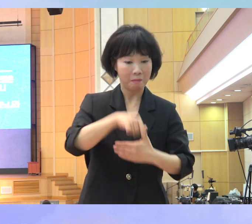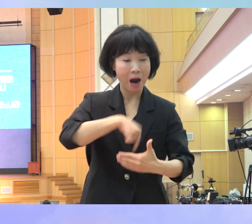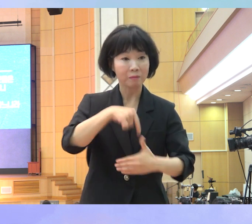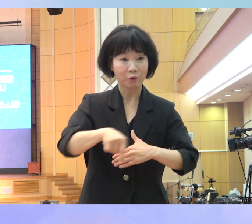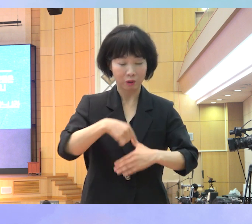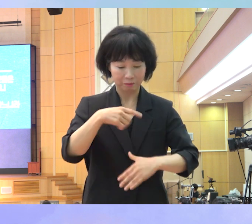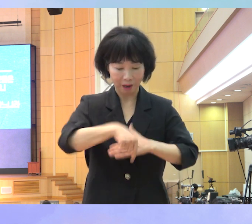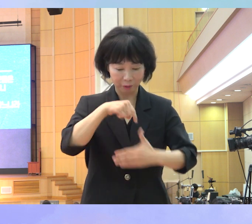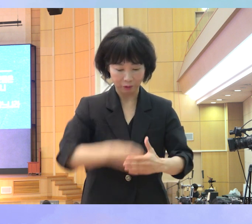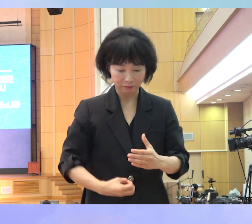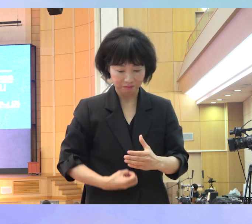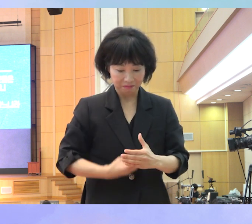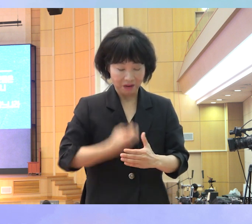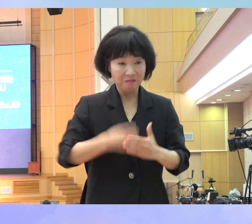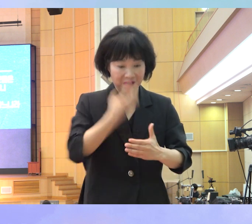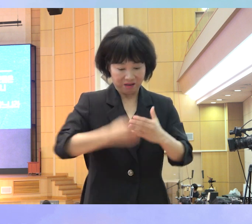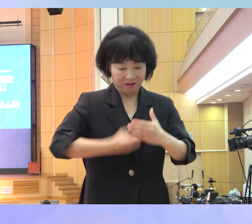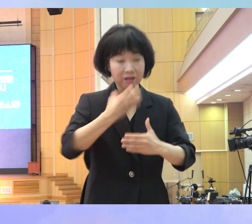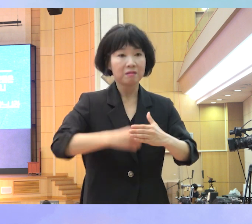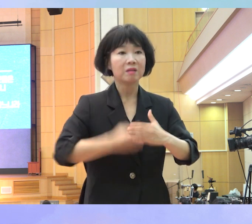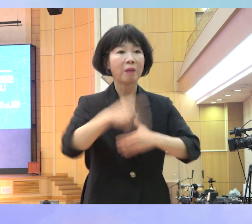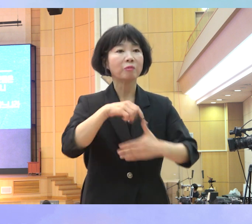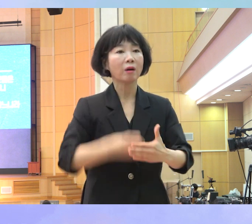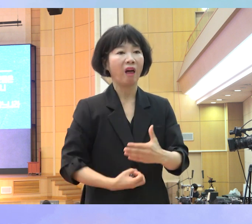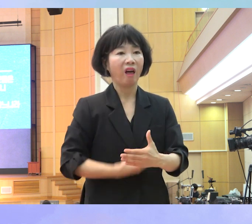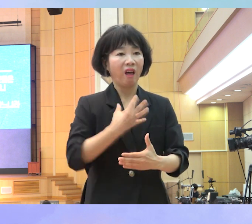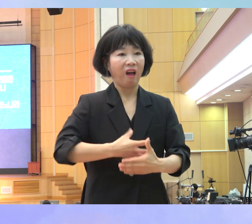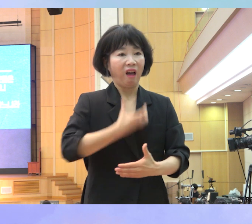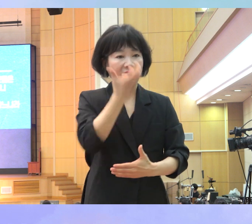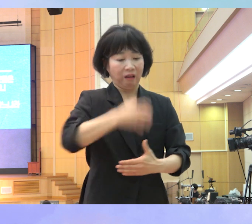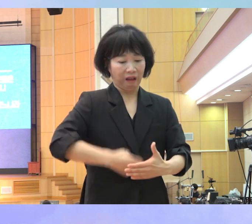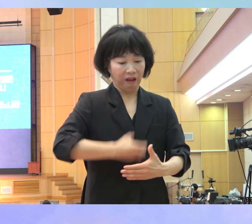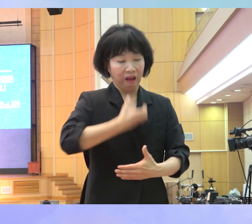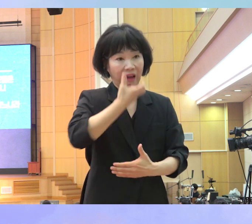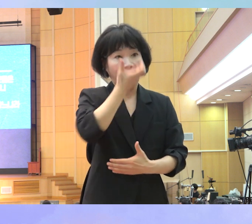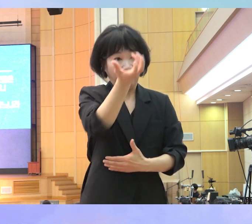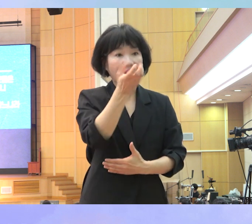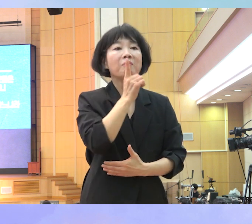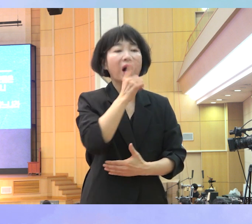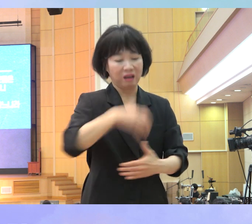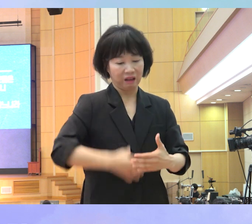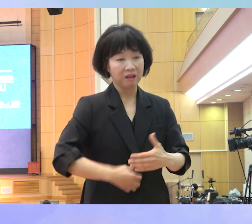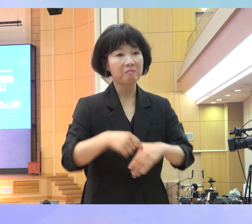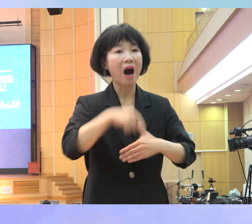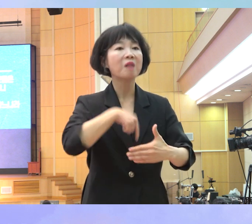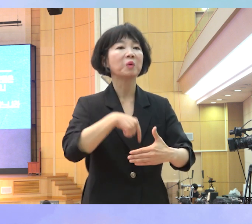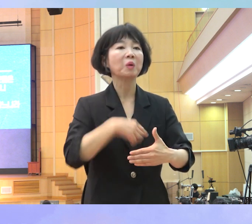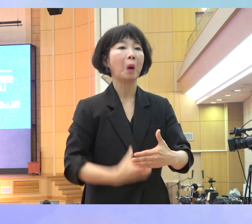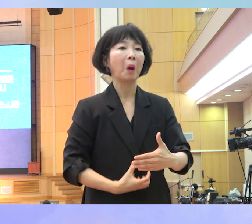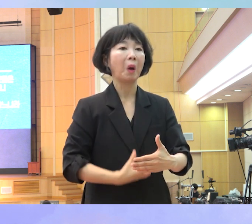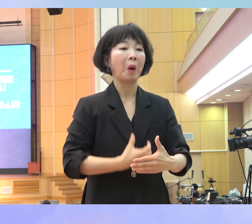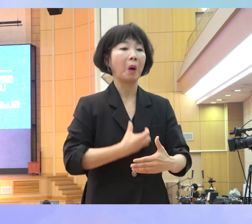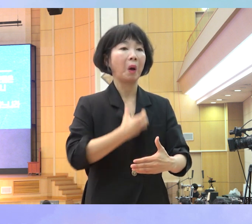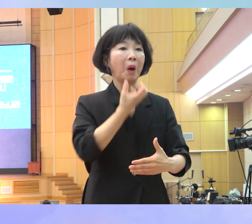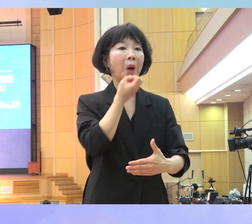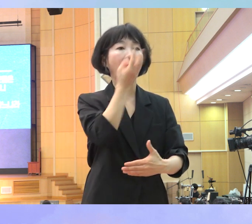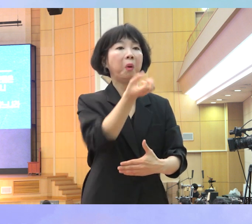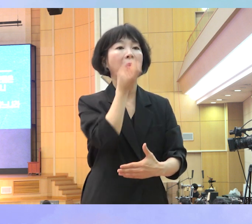나오나니? 마음에서 나오는 거래요. 입에서 나오는 말은 어디서 나와요? 마음에서.